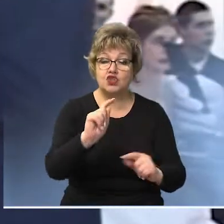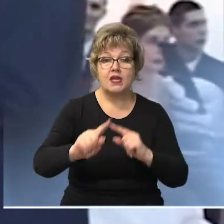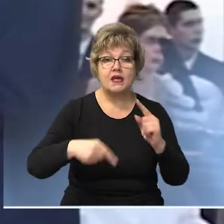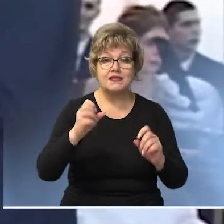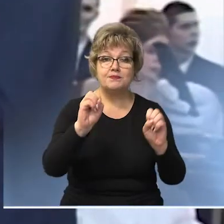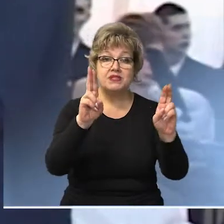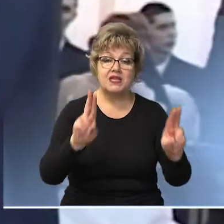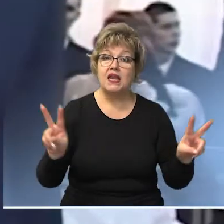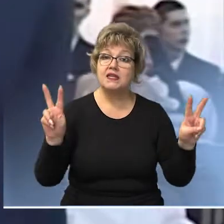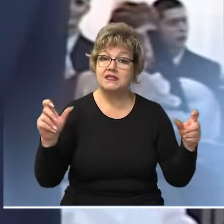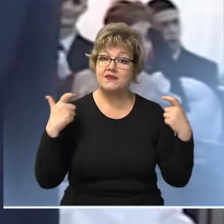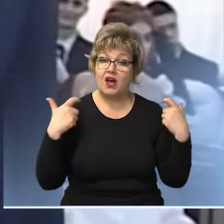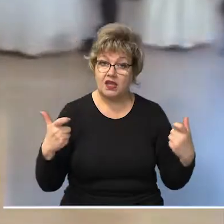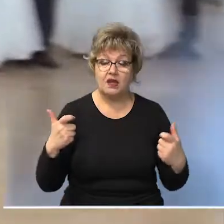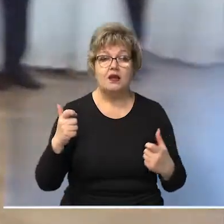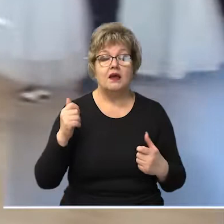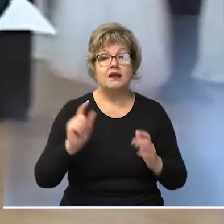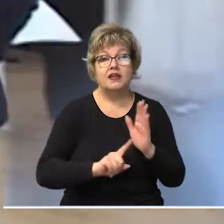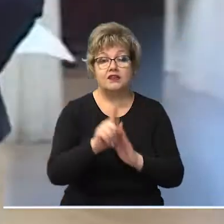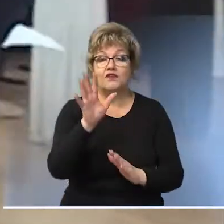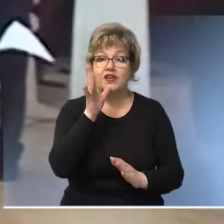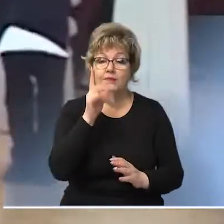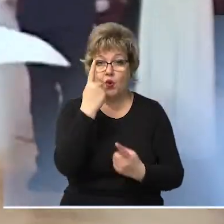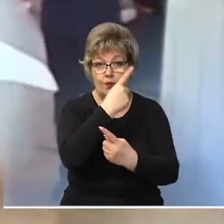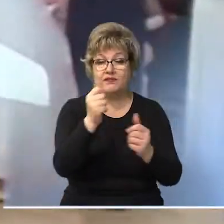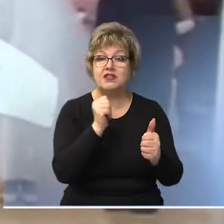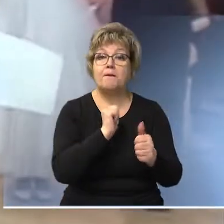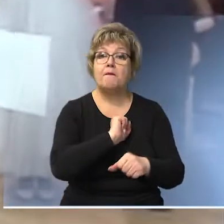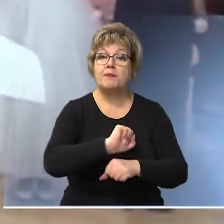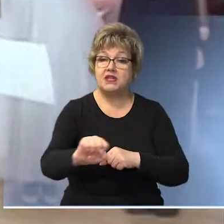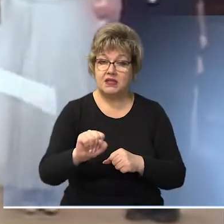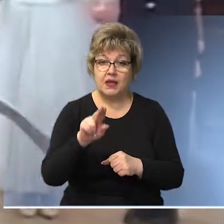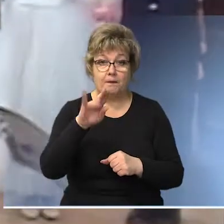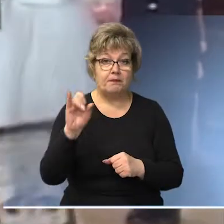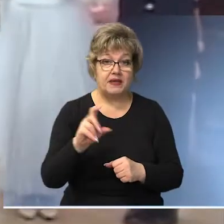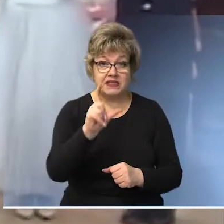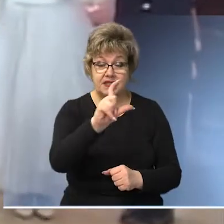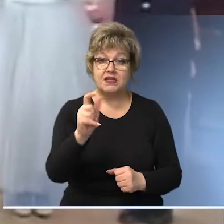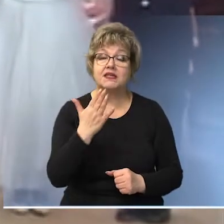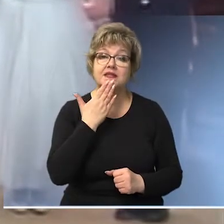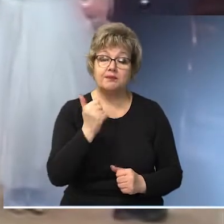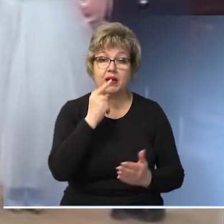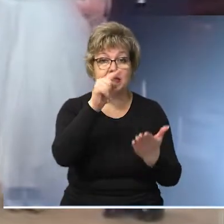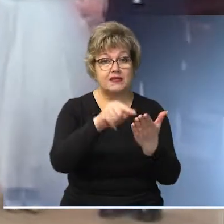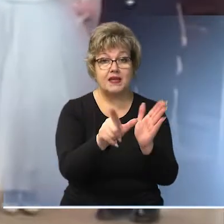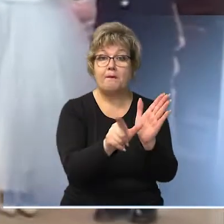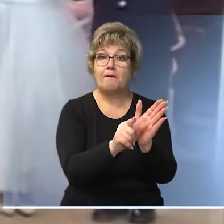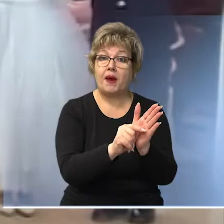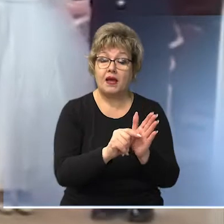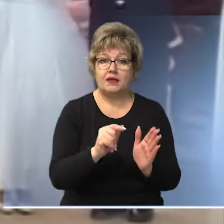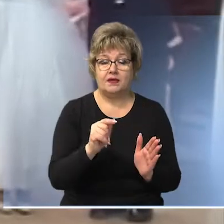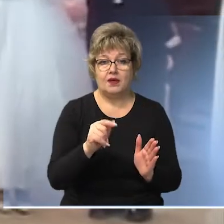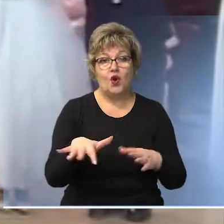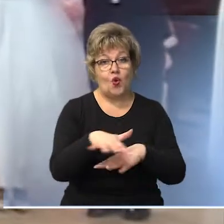вручение очередных специальных званий. Наконец, пришло время объявить победителей. Приз зрительских симпатий достался